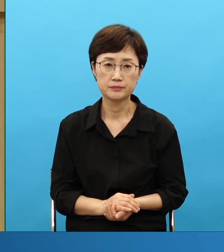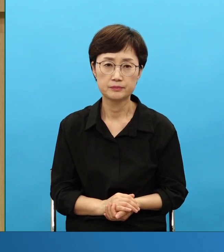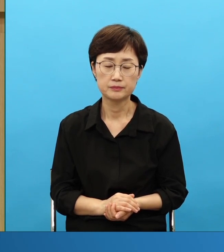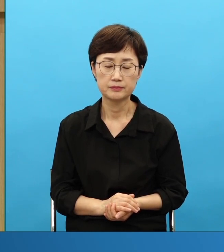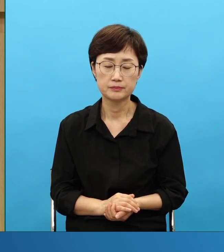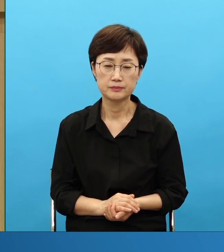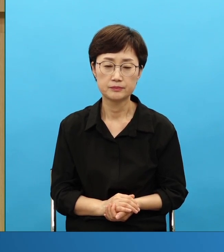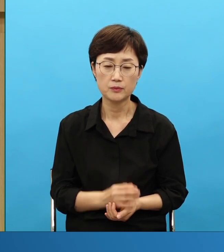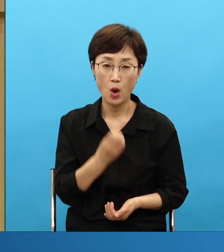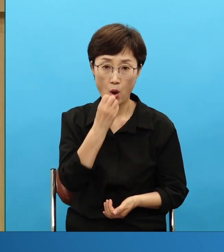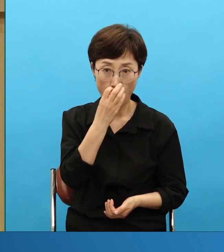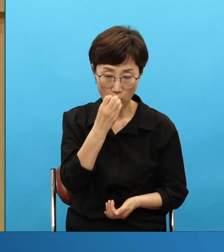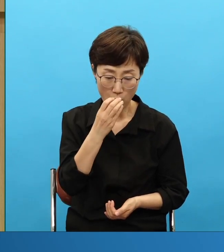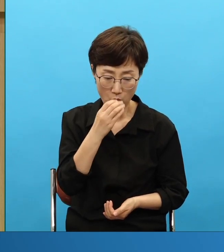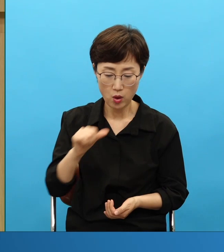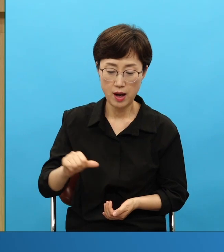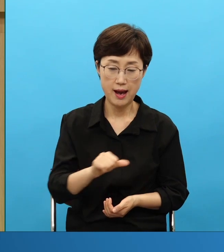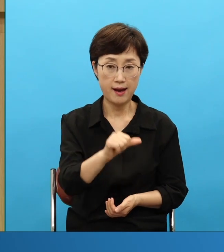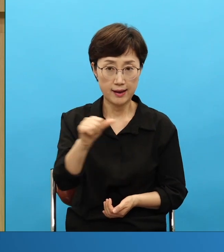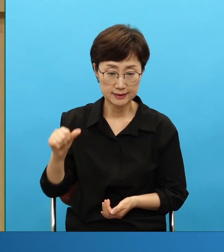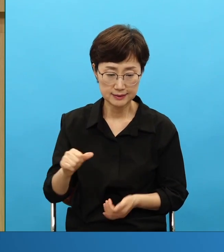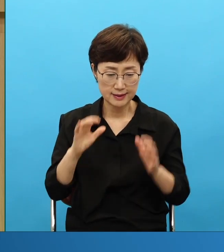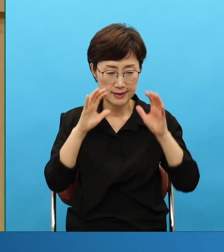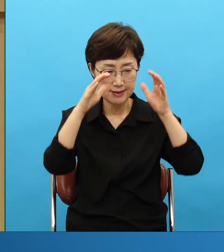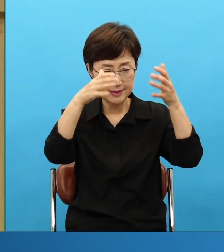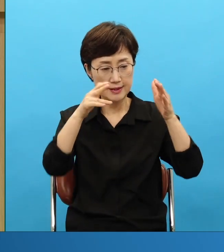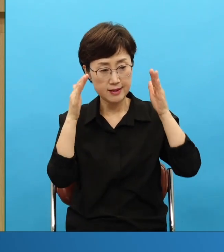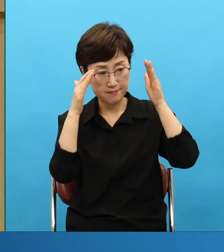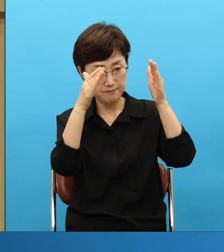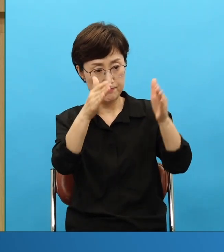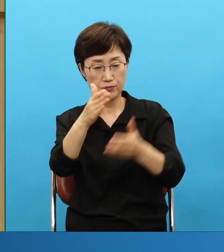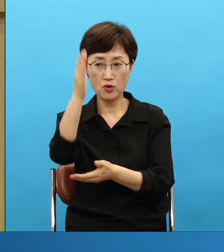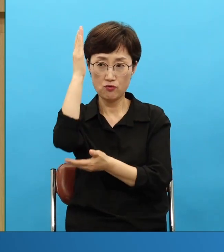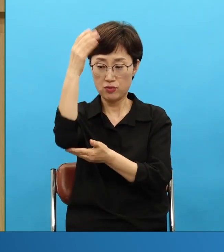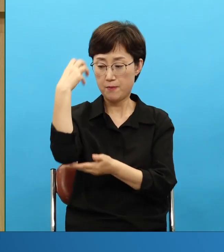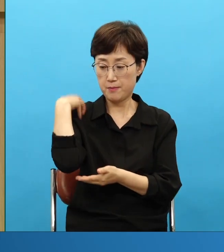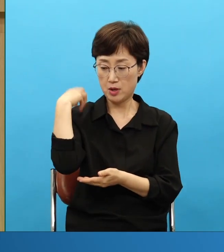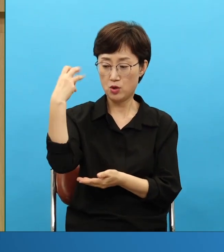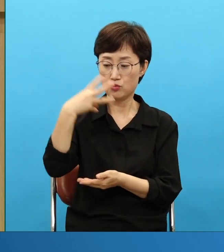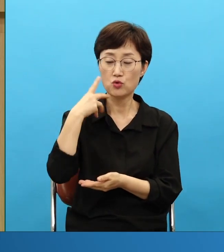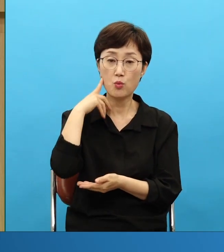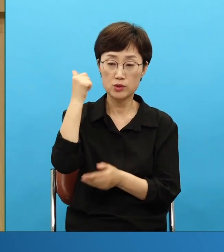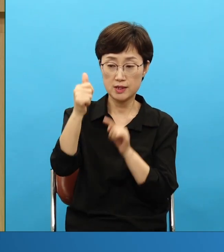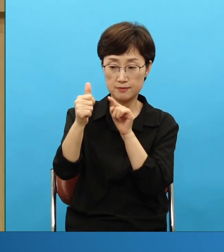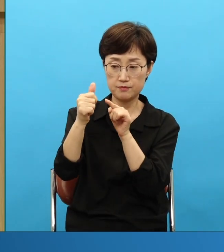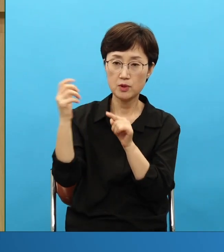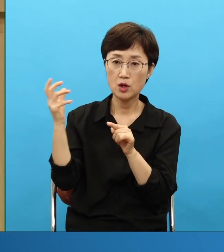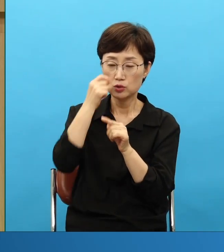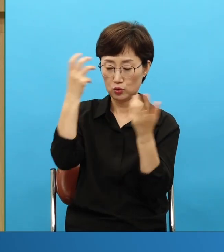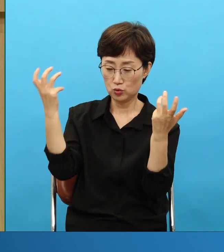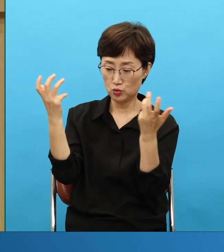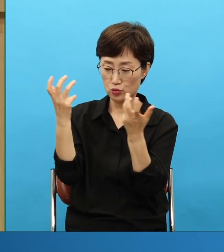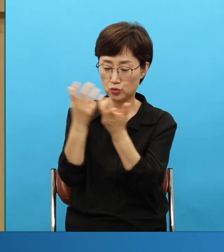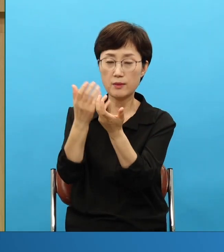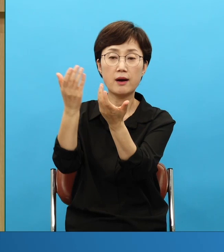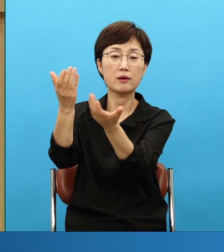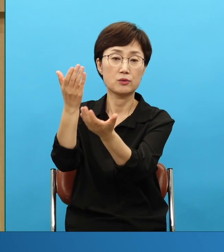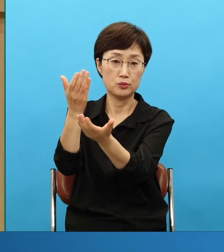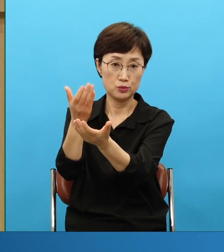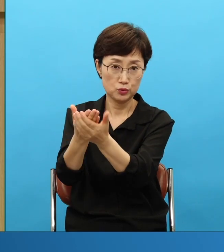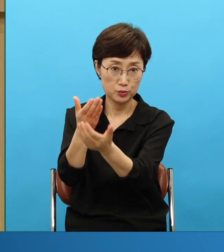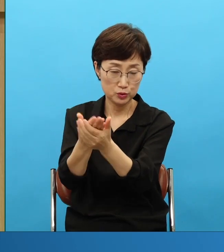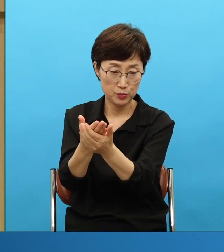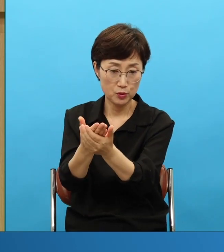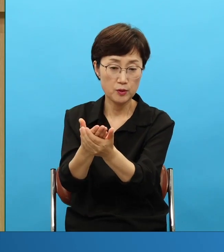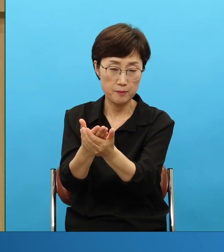ground. 홍콩과 아시아 세계를 향해 영원한 말씀을 선포하는 류앙수 목사님께서 성령 충만을 허락해 주시고 또